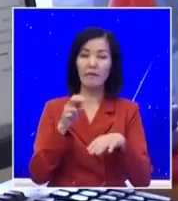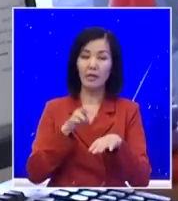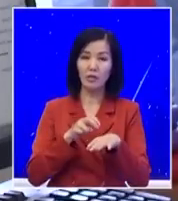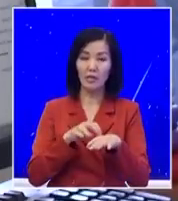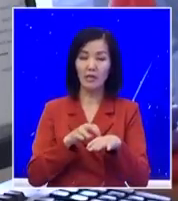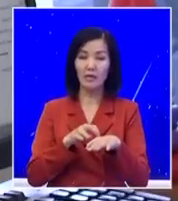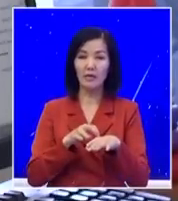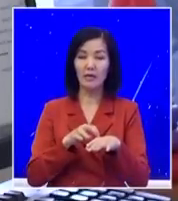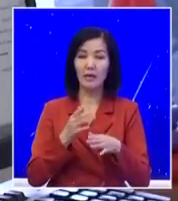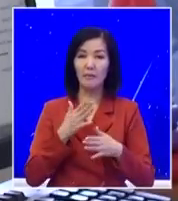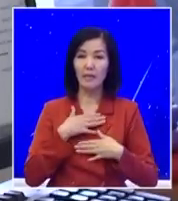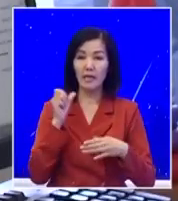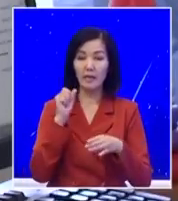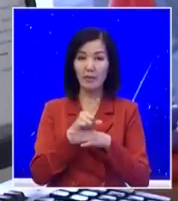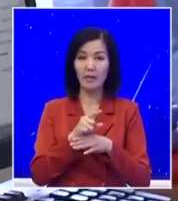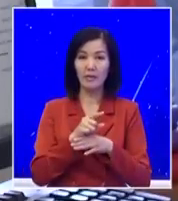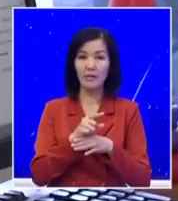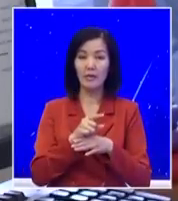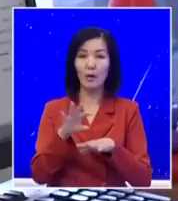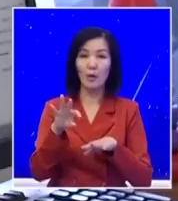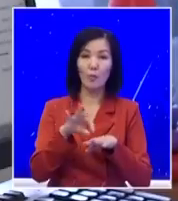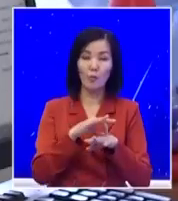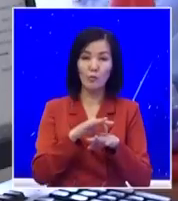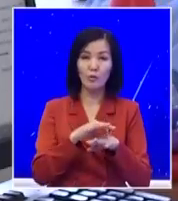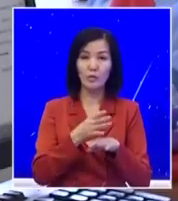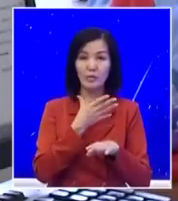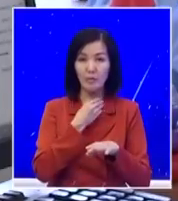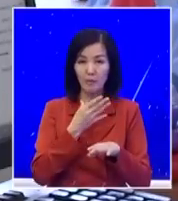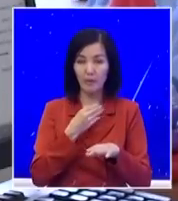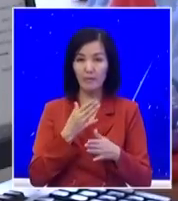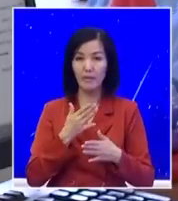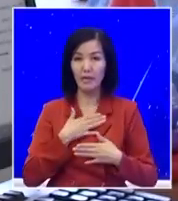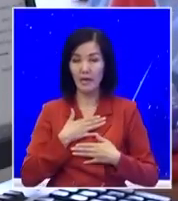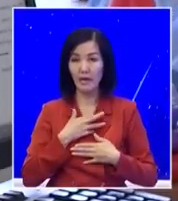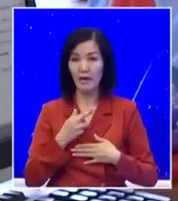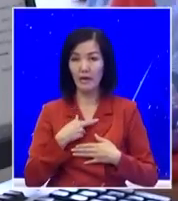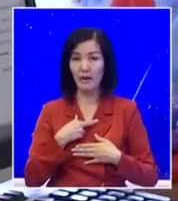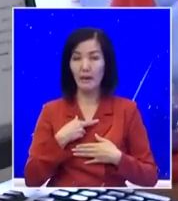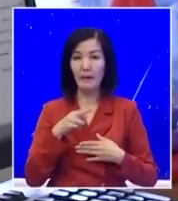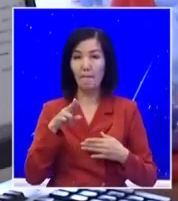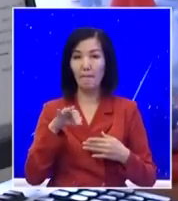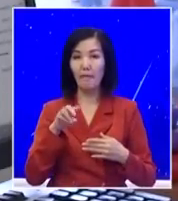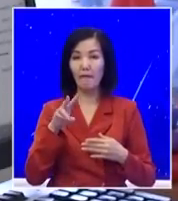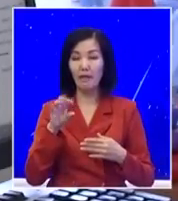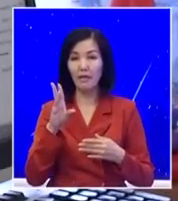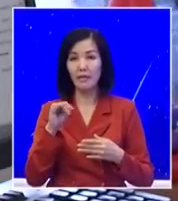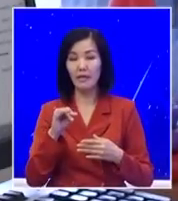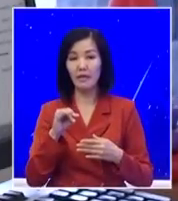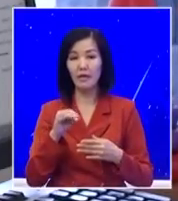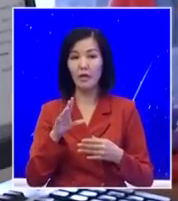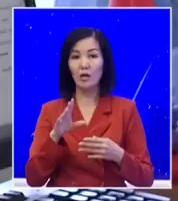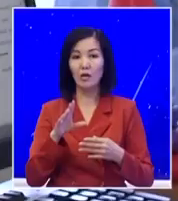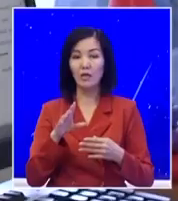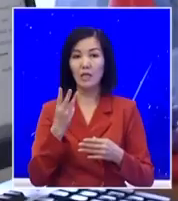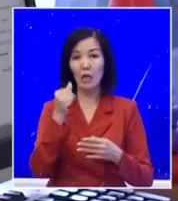направлению. Он Семипалатинский, я Павлодарская. И нас сюда отправил институт по направлению. Мы должны были отработать